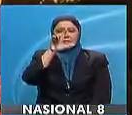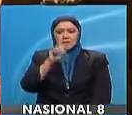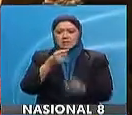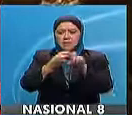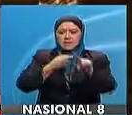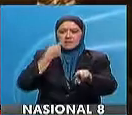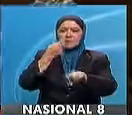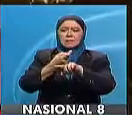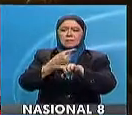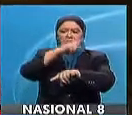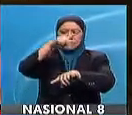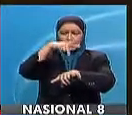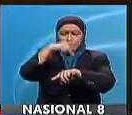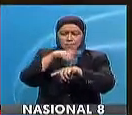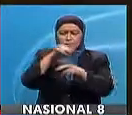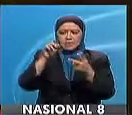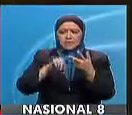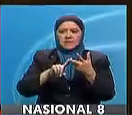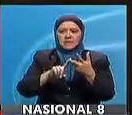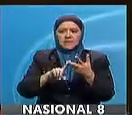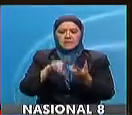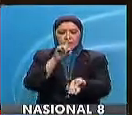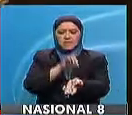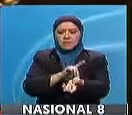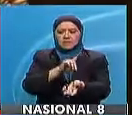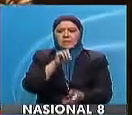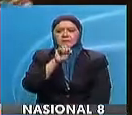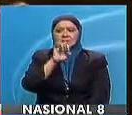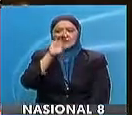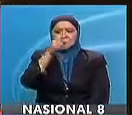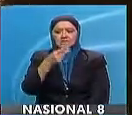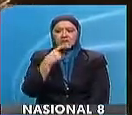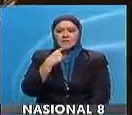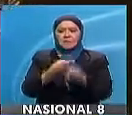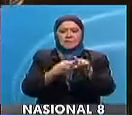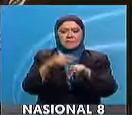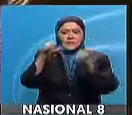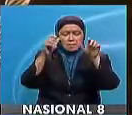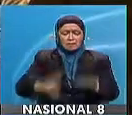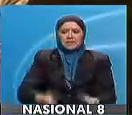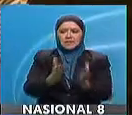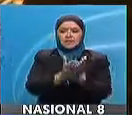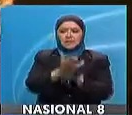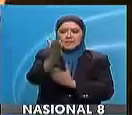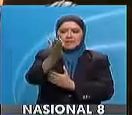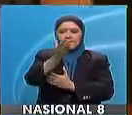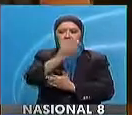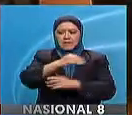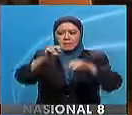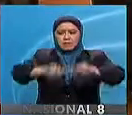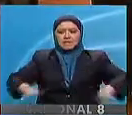Filipina dan Dr saure chutikol aktivis hak asasi wanita dan kanak-kanak dari